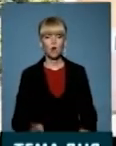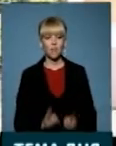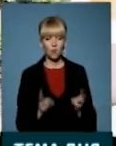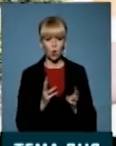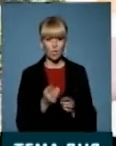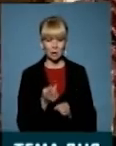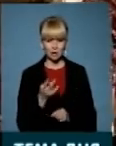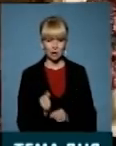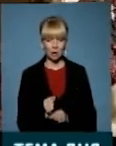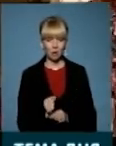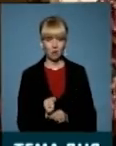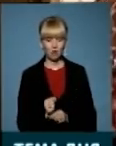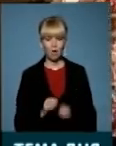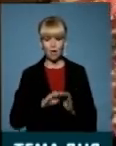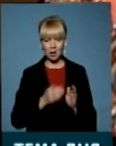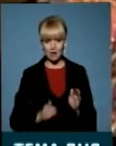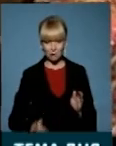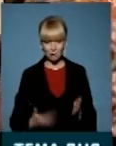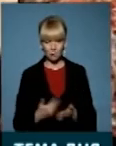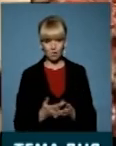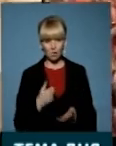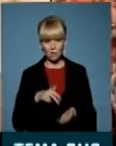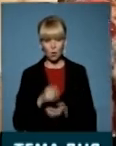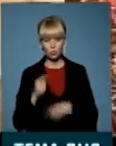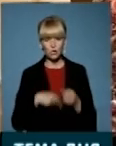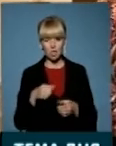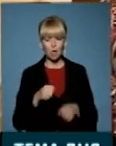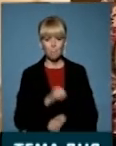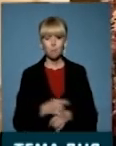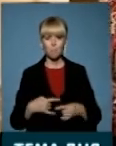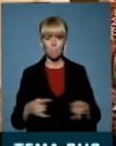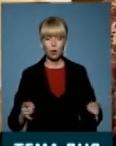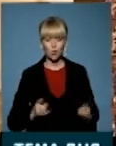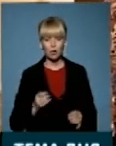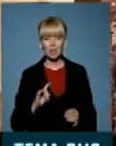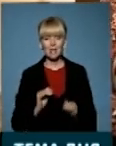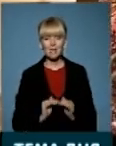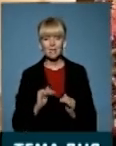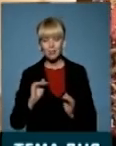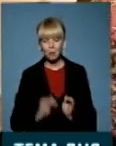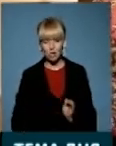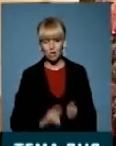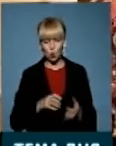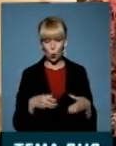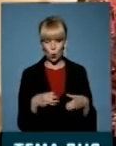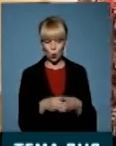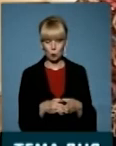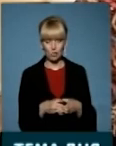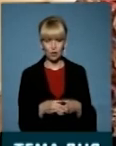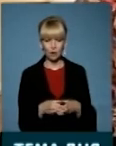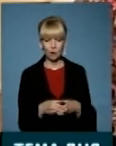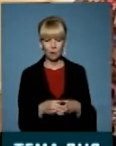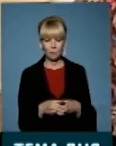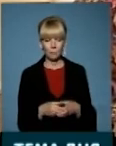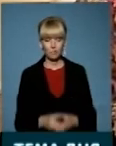на цьому, на лісничній клітці, на цій, то ми виходимо через цей балкон, який тут, в ясеній групі. А хто у нас стоїть в цьому приміщенні, що ви